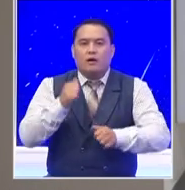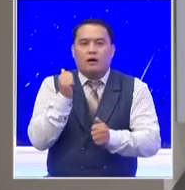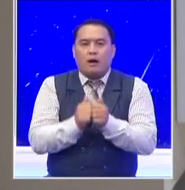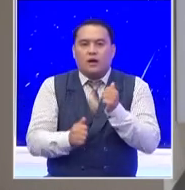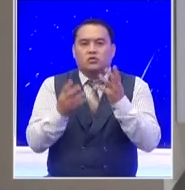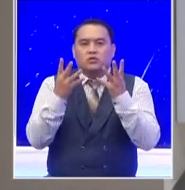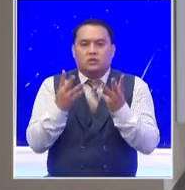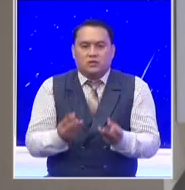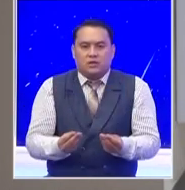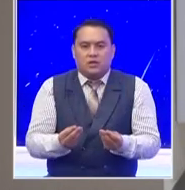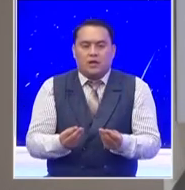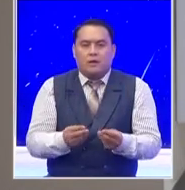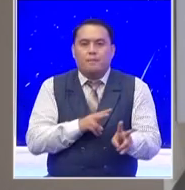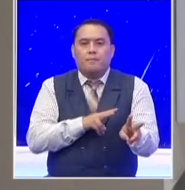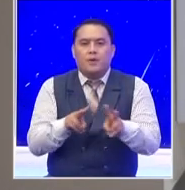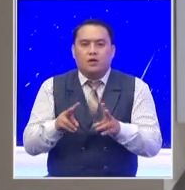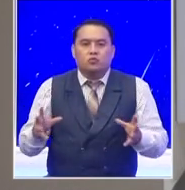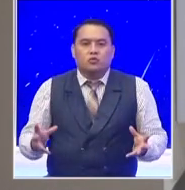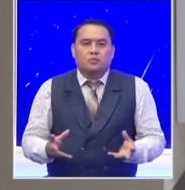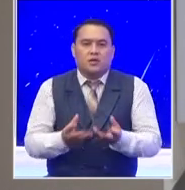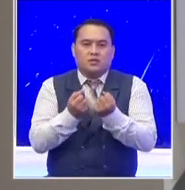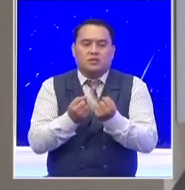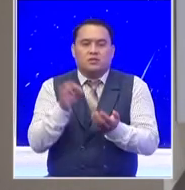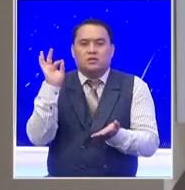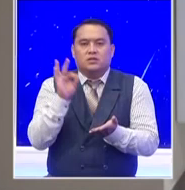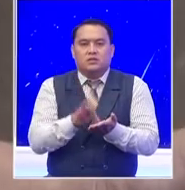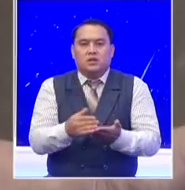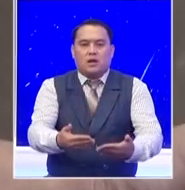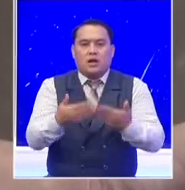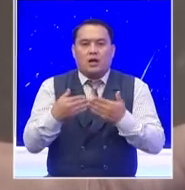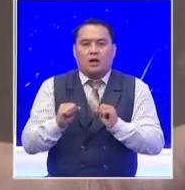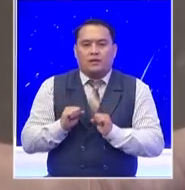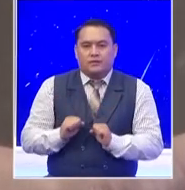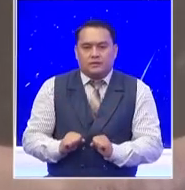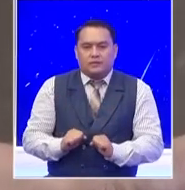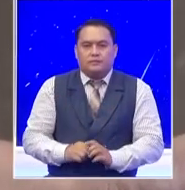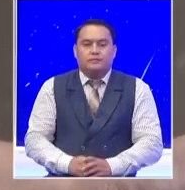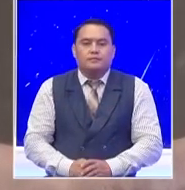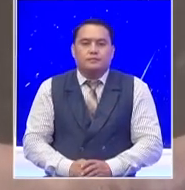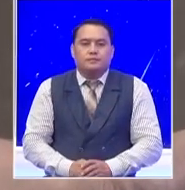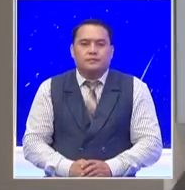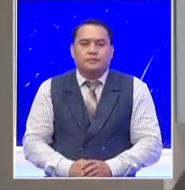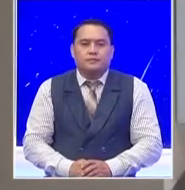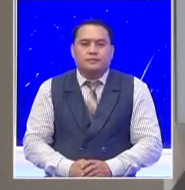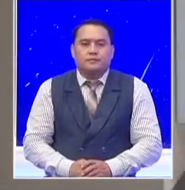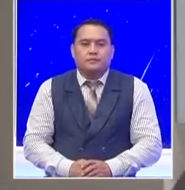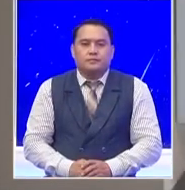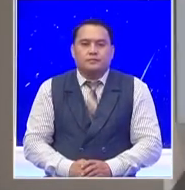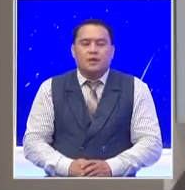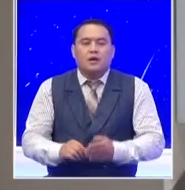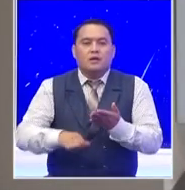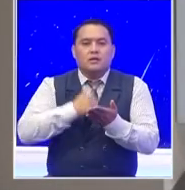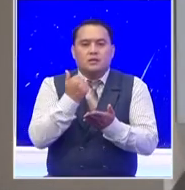ежедневное патрулирование спасателей в целях предотвращения чрезвычайных ситуаций. И сейчас это